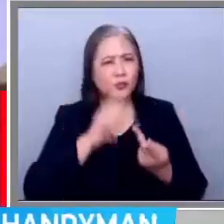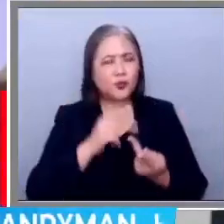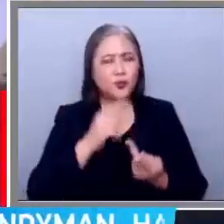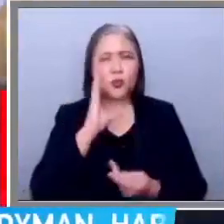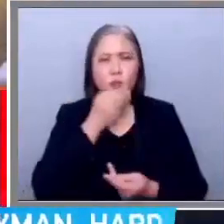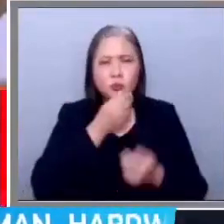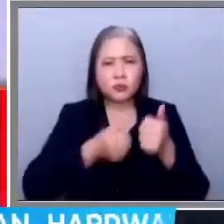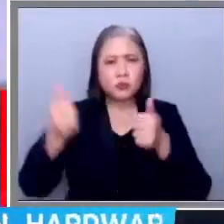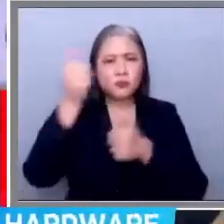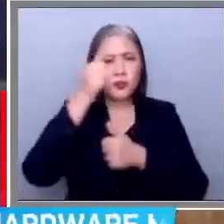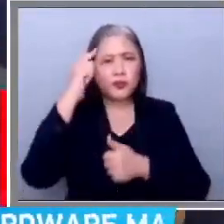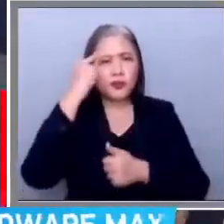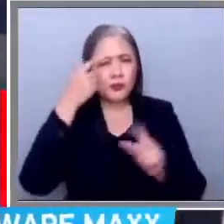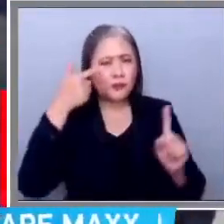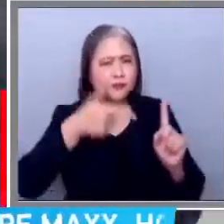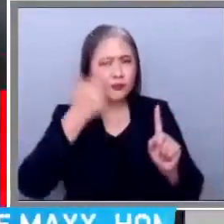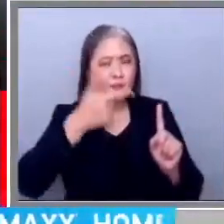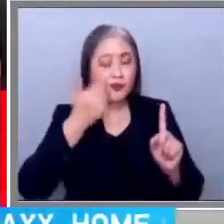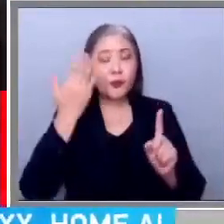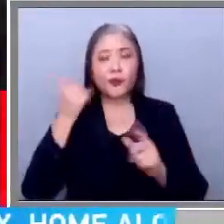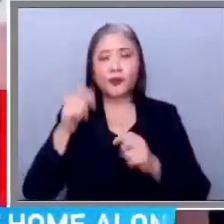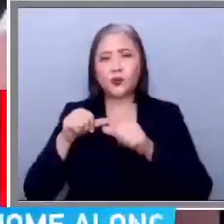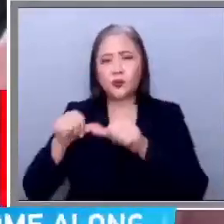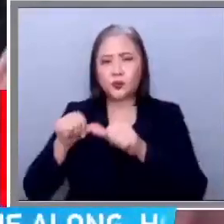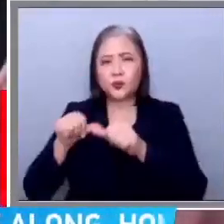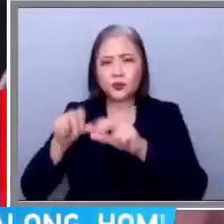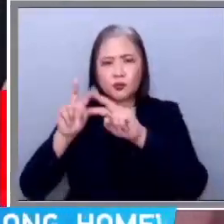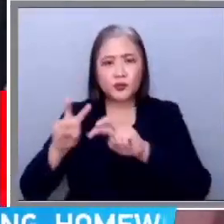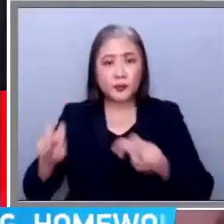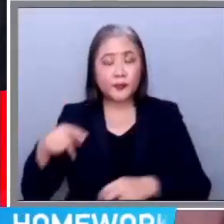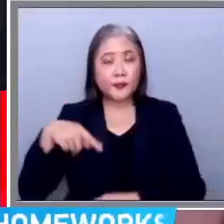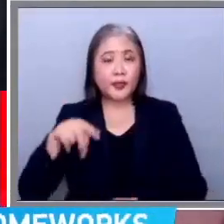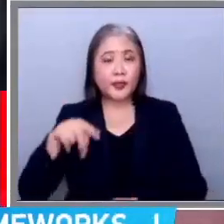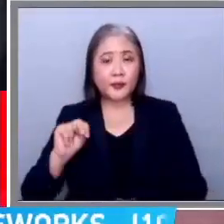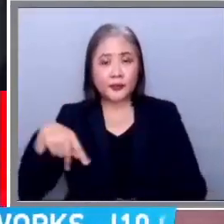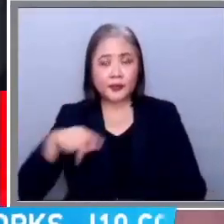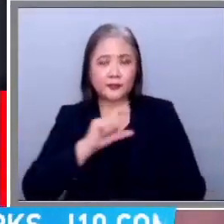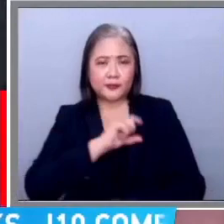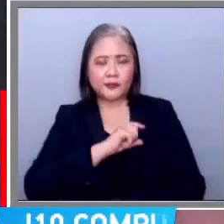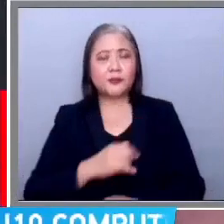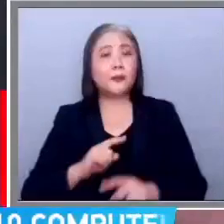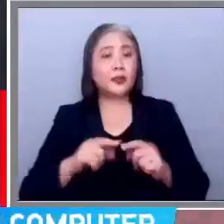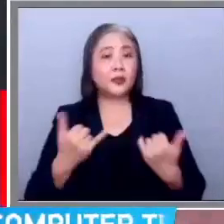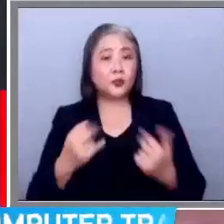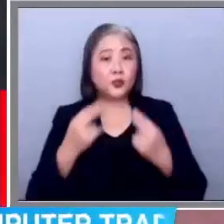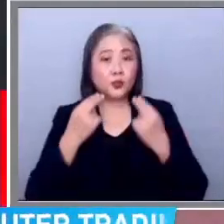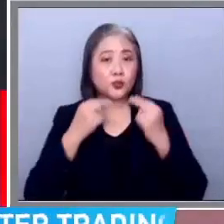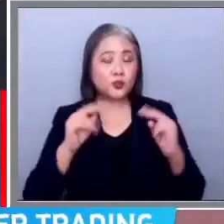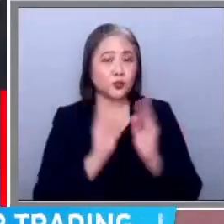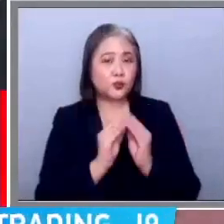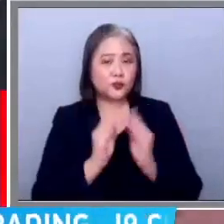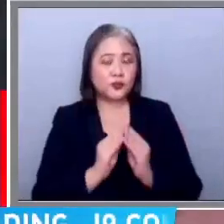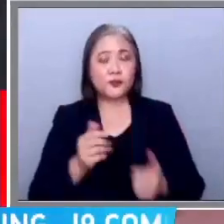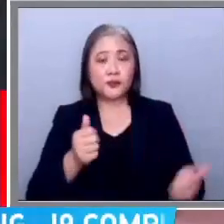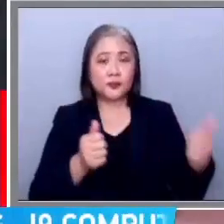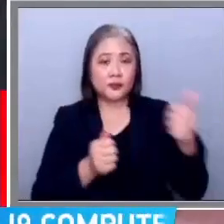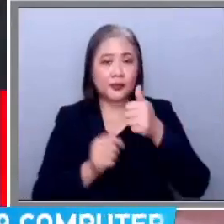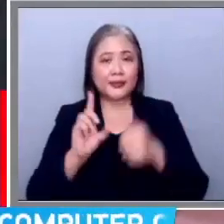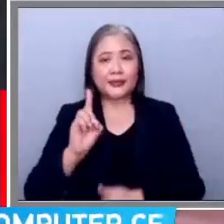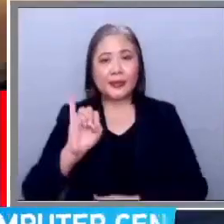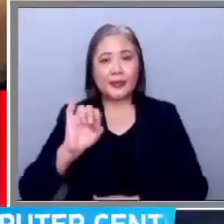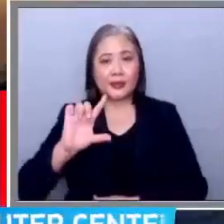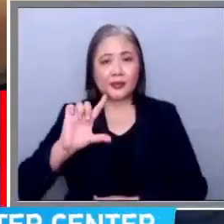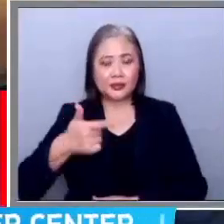raw yung investigation ng PNP. Pero sa isang news conference ngayong umaga, hinarap ni DILG Secretary Benver Abalos at